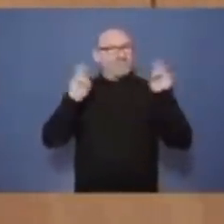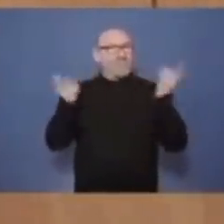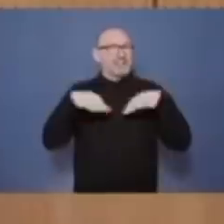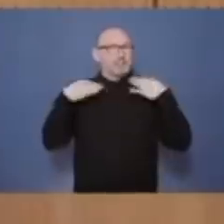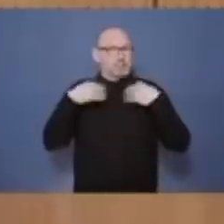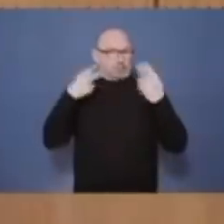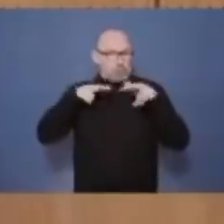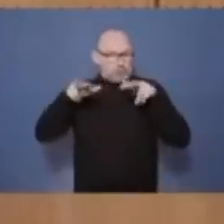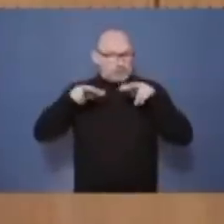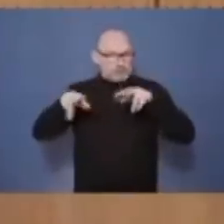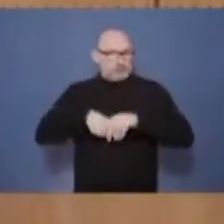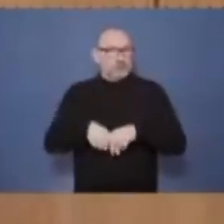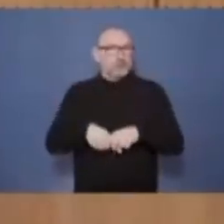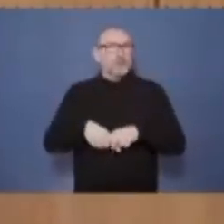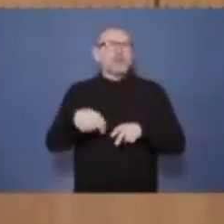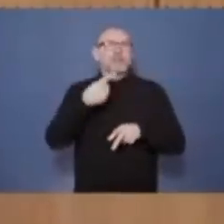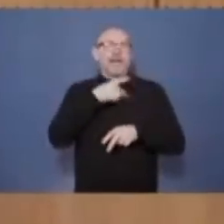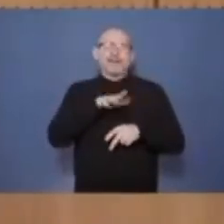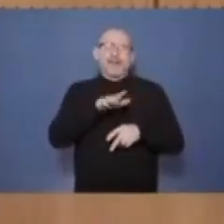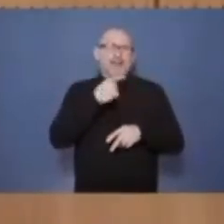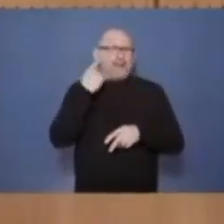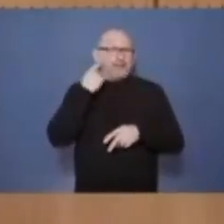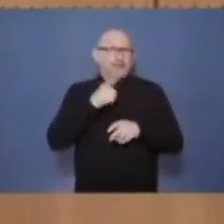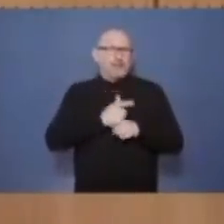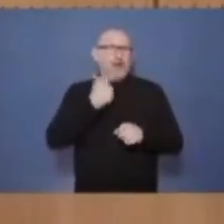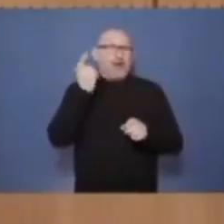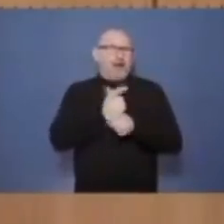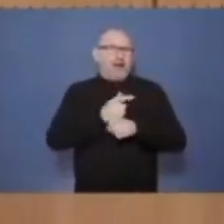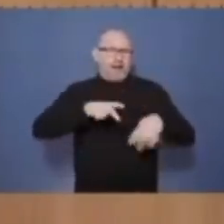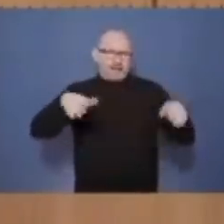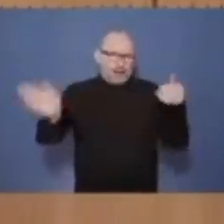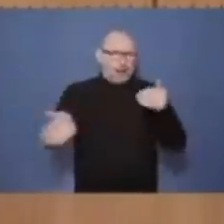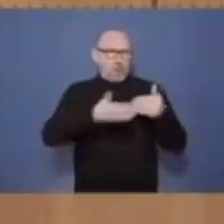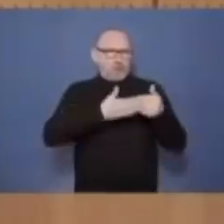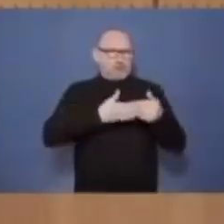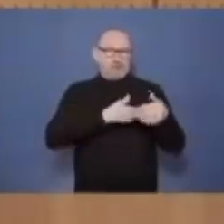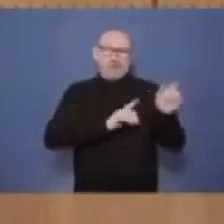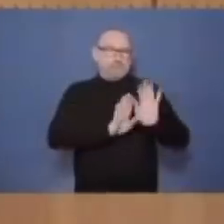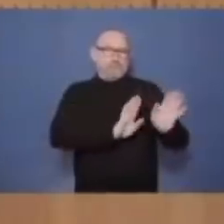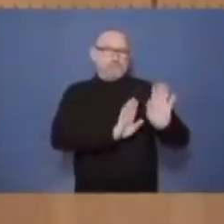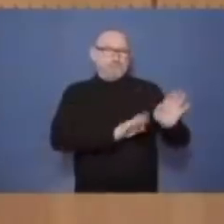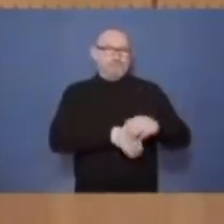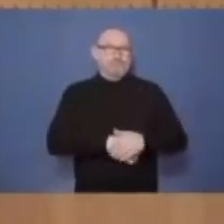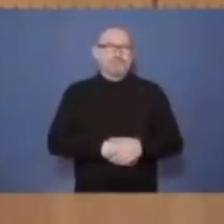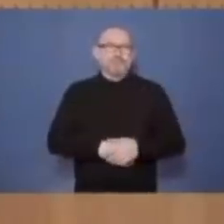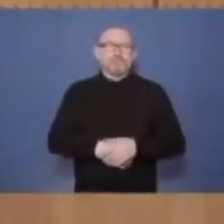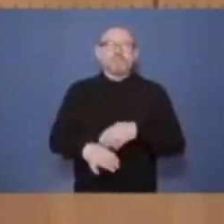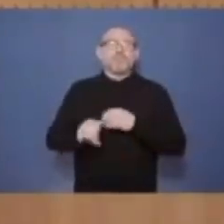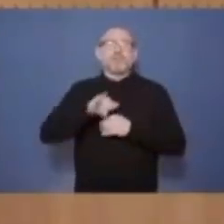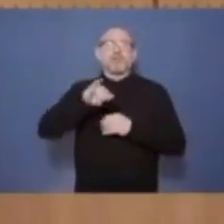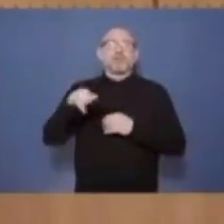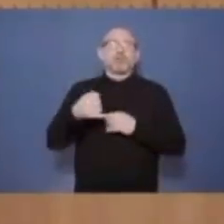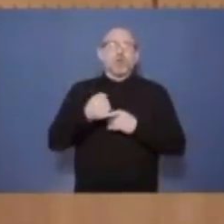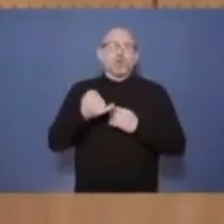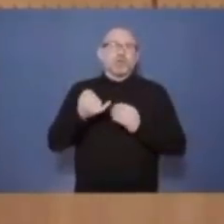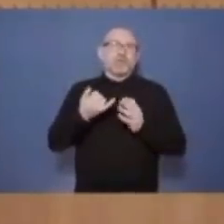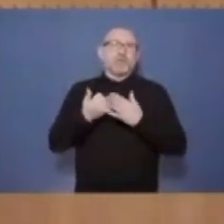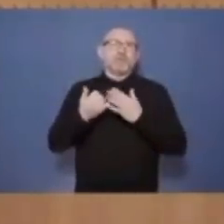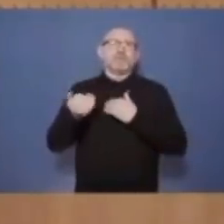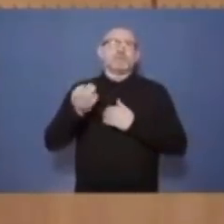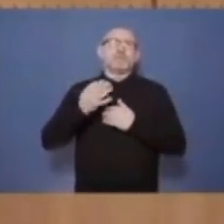rät ja von harten Lockdowns ab. Und nun gibt es eine neue Studie von John Ioannidis und anderen, einer der renommiertesten